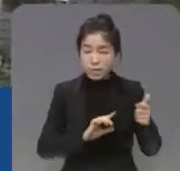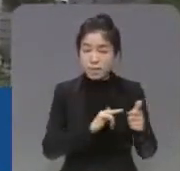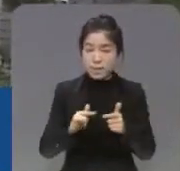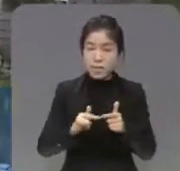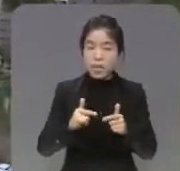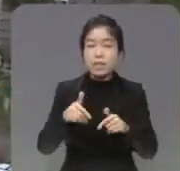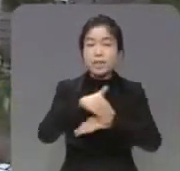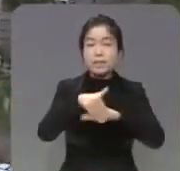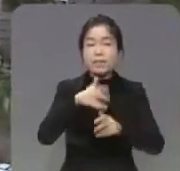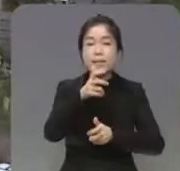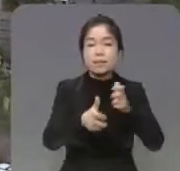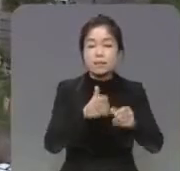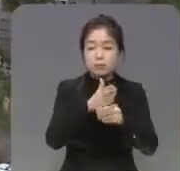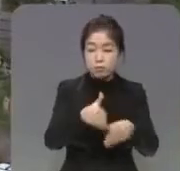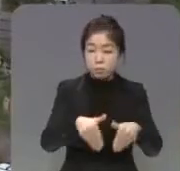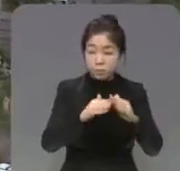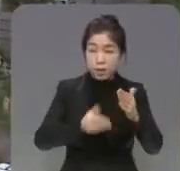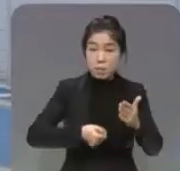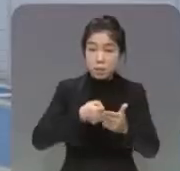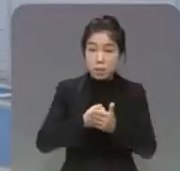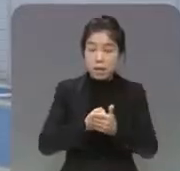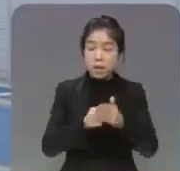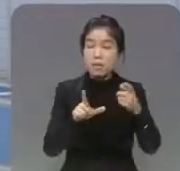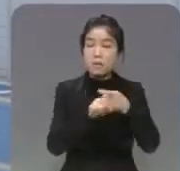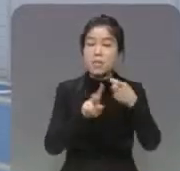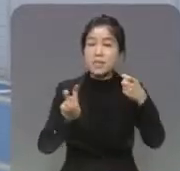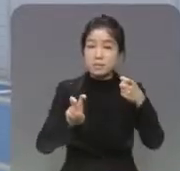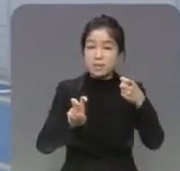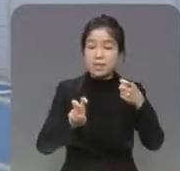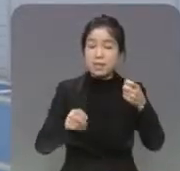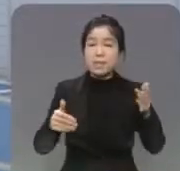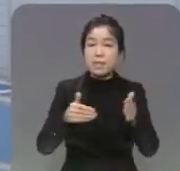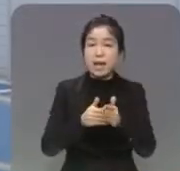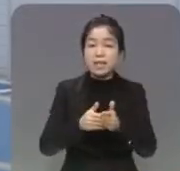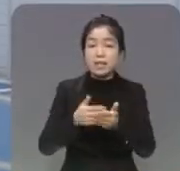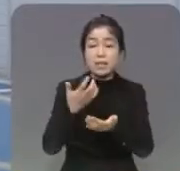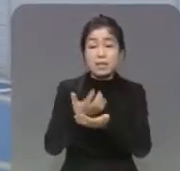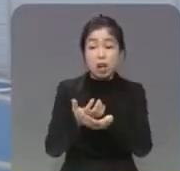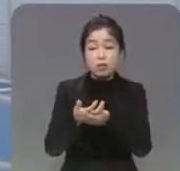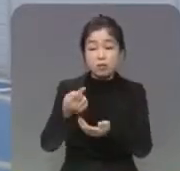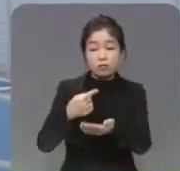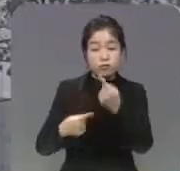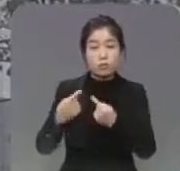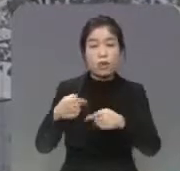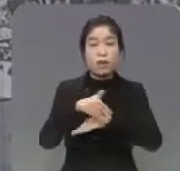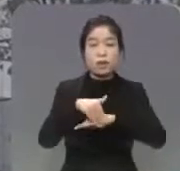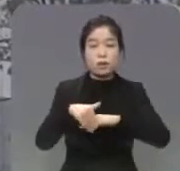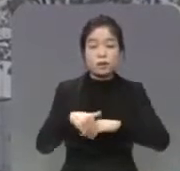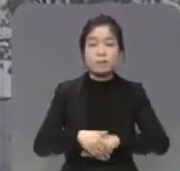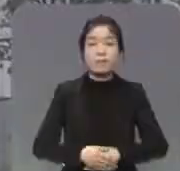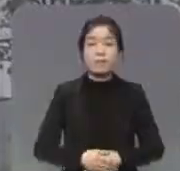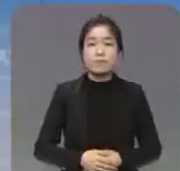조성하기로 하고 오는 20일까지 민간 사업자의 사업 의향서를 접수한다고 밝혔습니다.